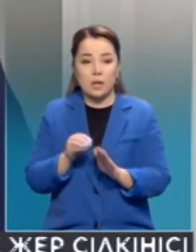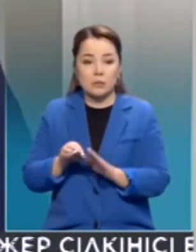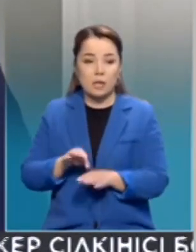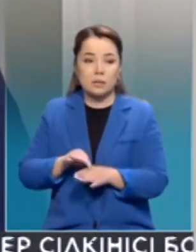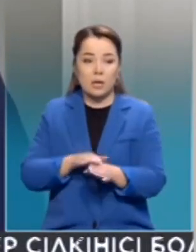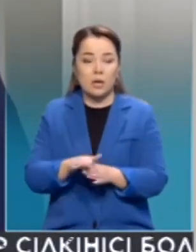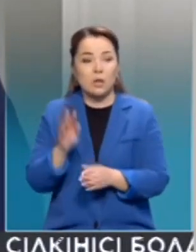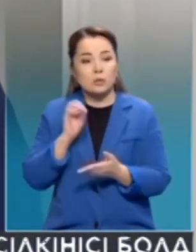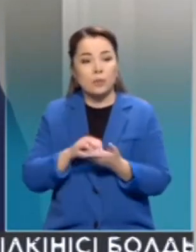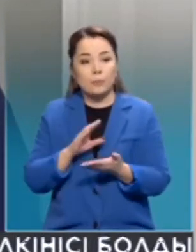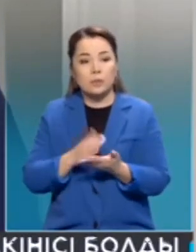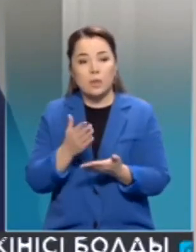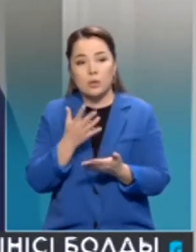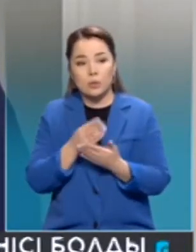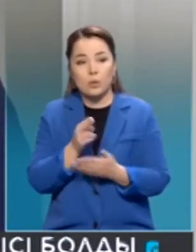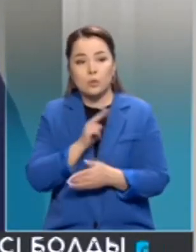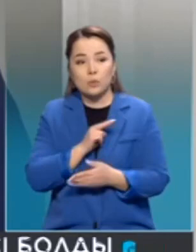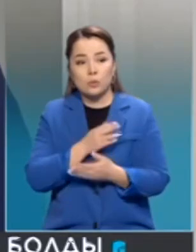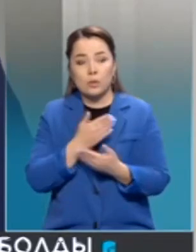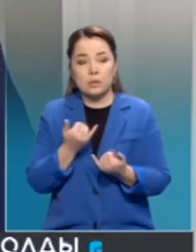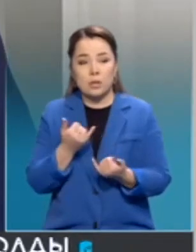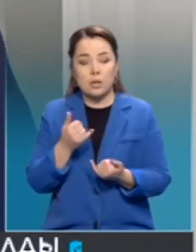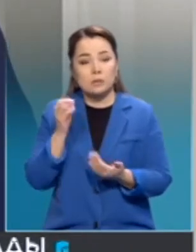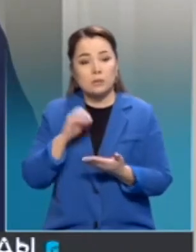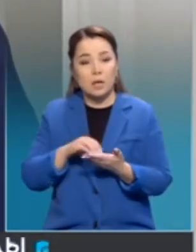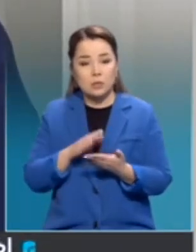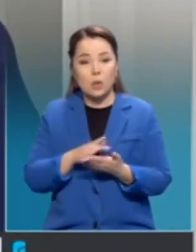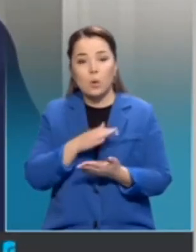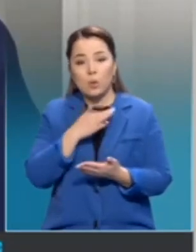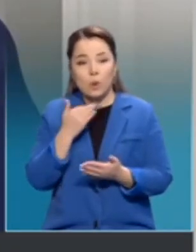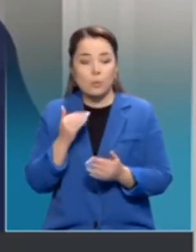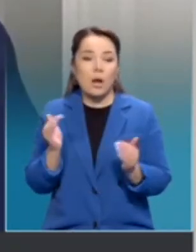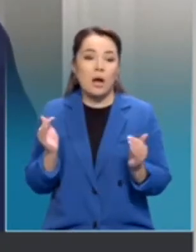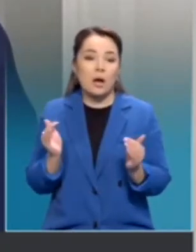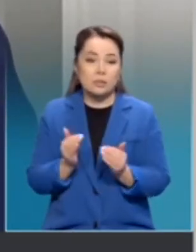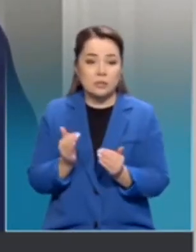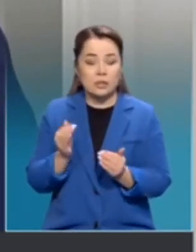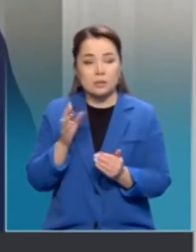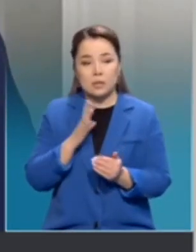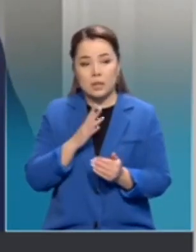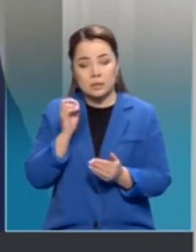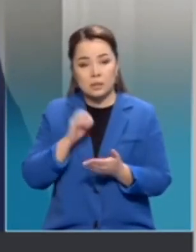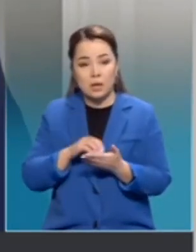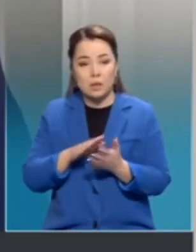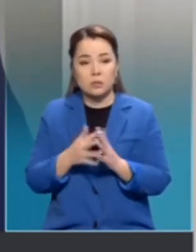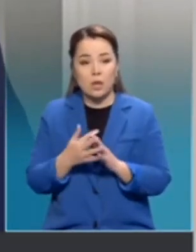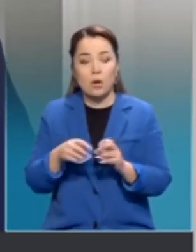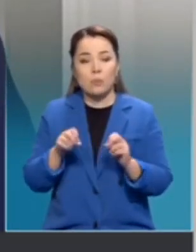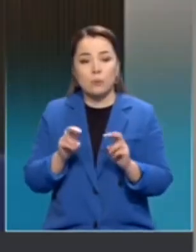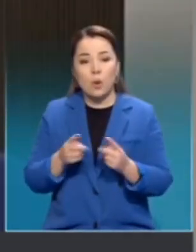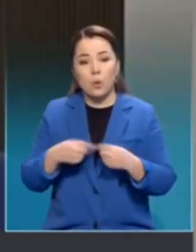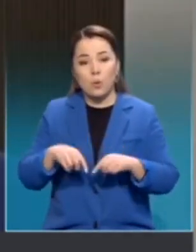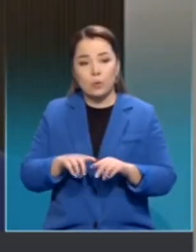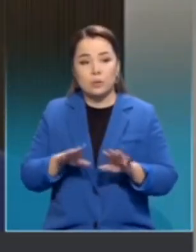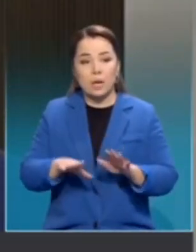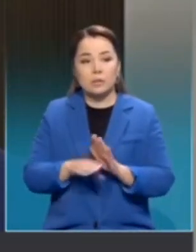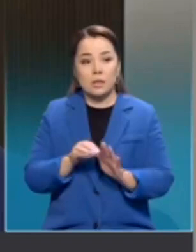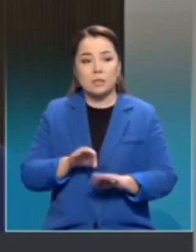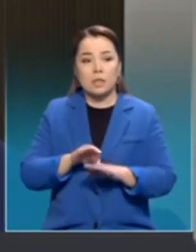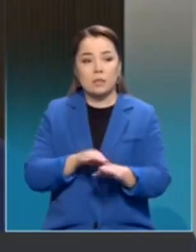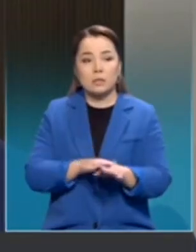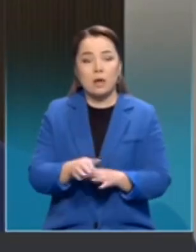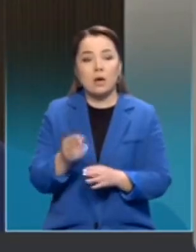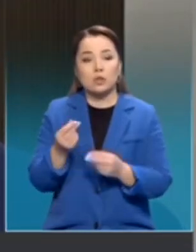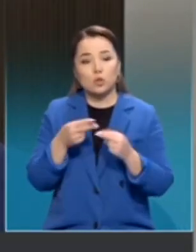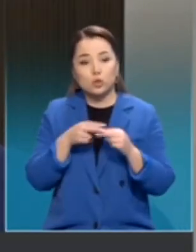жұмыссыз сандары, азаматтардың жұмыссыз сандарын көп, немесе аз қамтылған отбасылардың саны көп ауылдық округтерді арнайы таңдап алып отырмыз. Сол жерге